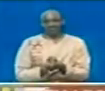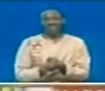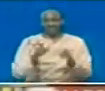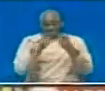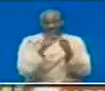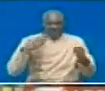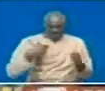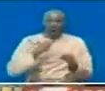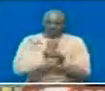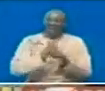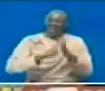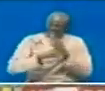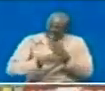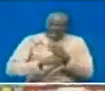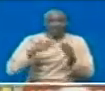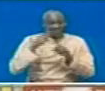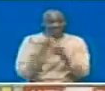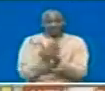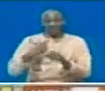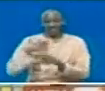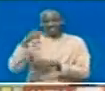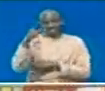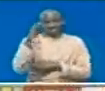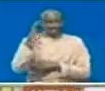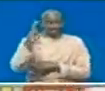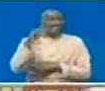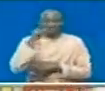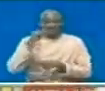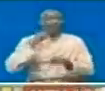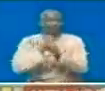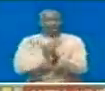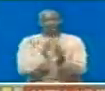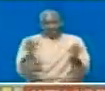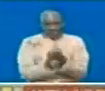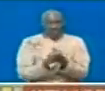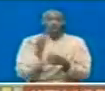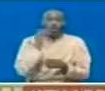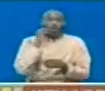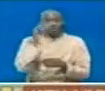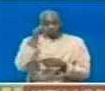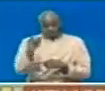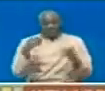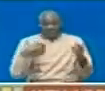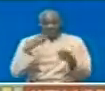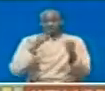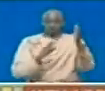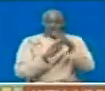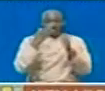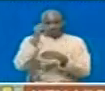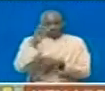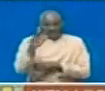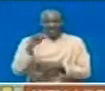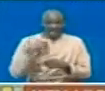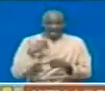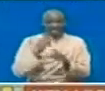Timu zilijikakamua huku magwiji wa ligi hii wakifanya vyema kwenye mashindano ya leo. Homeboys Strathmoleos, Top Fry Nakuru,